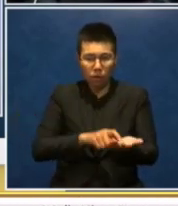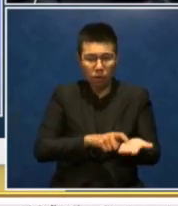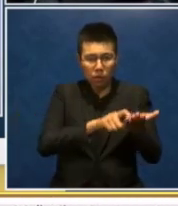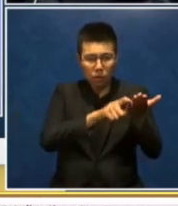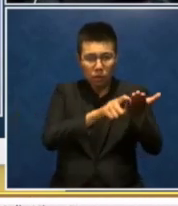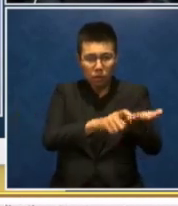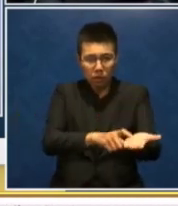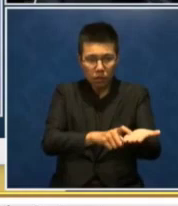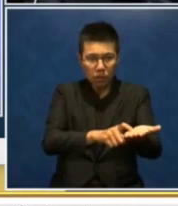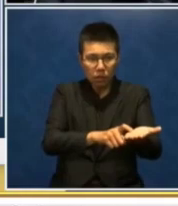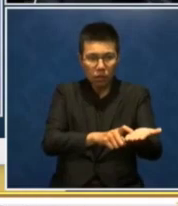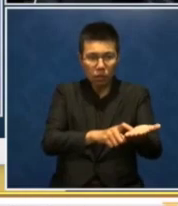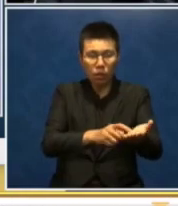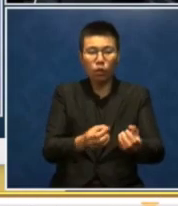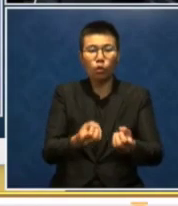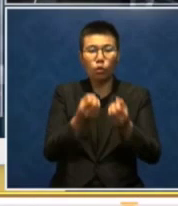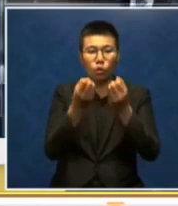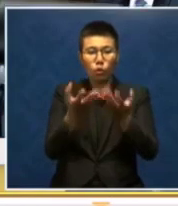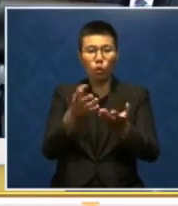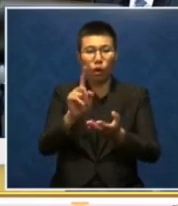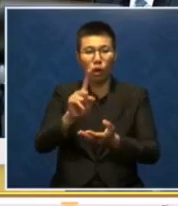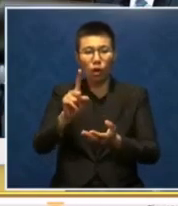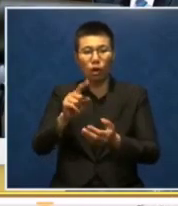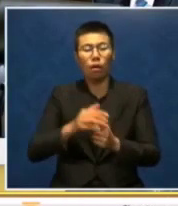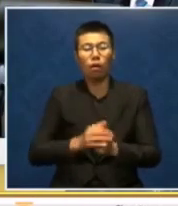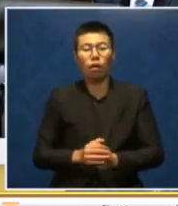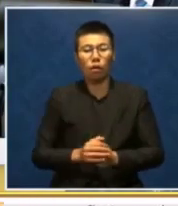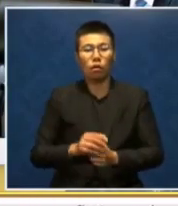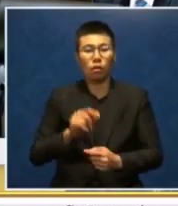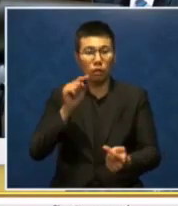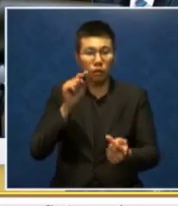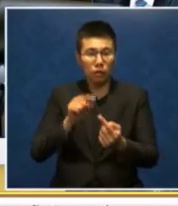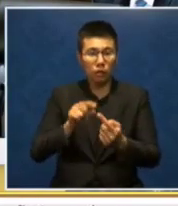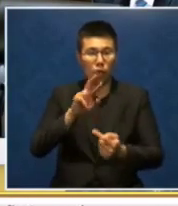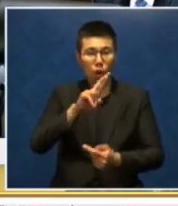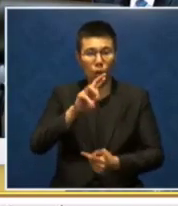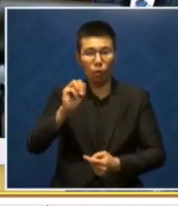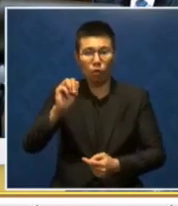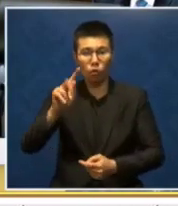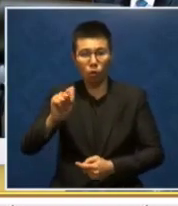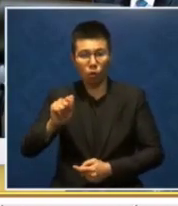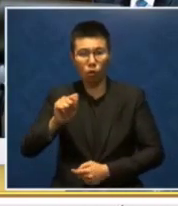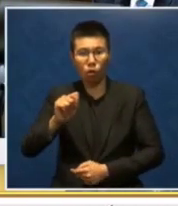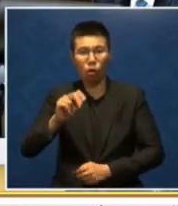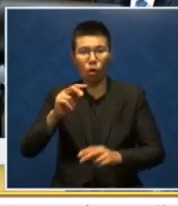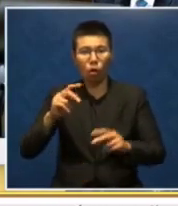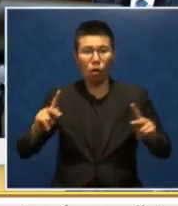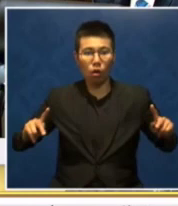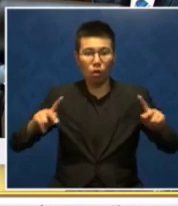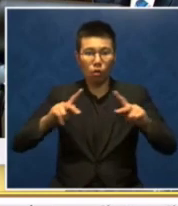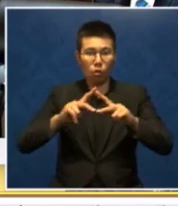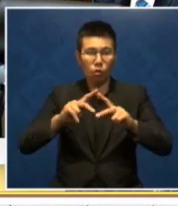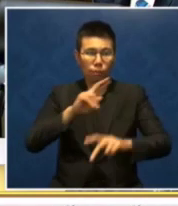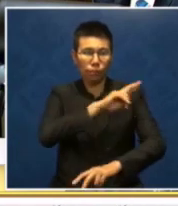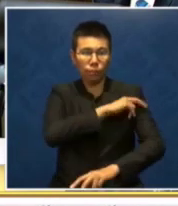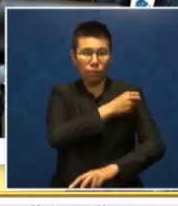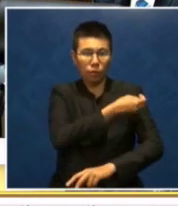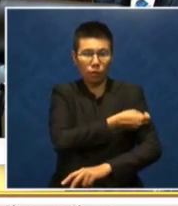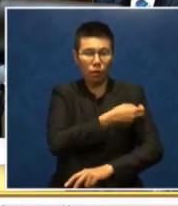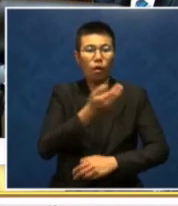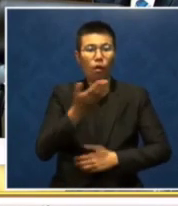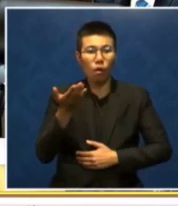านท่านประธานไปยังท่านรัฐมนตรีว่าการกระทรวงสาธารณสุขเพื่อขอสนับสนุนงบประม